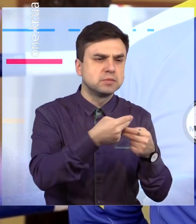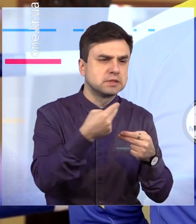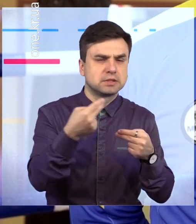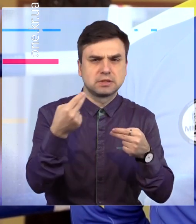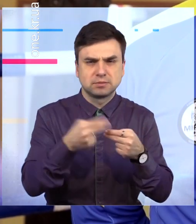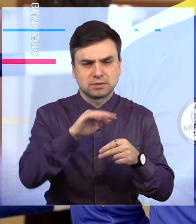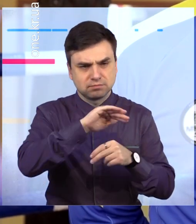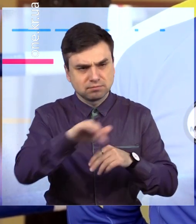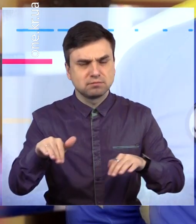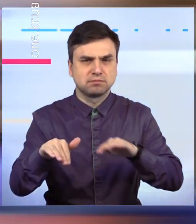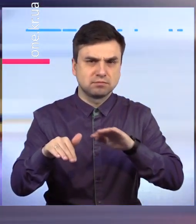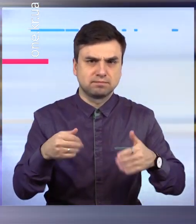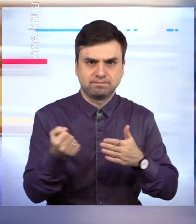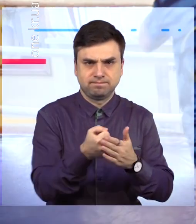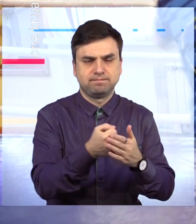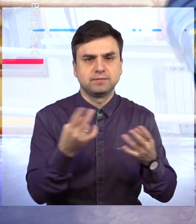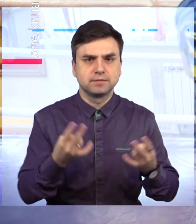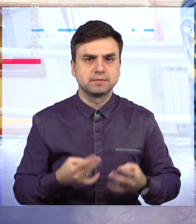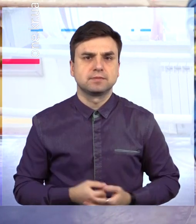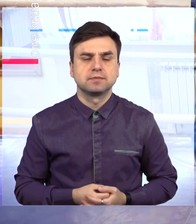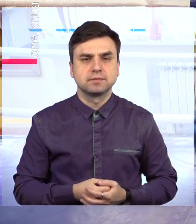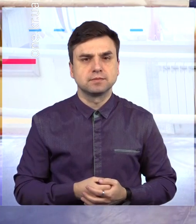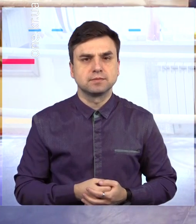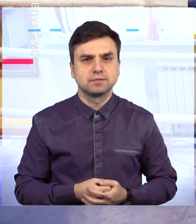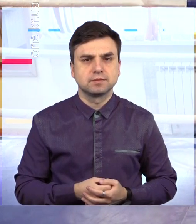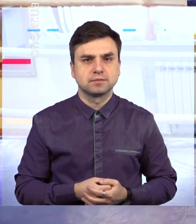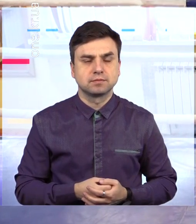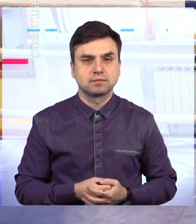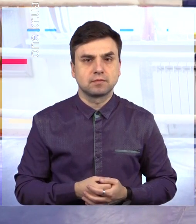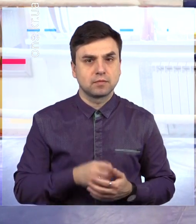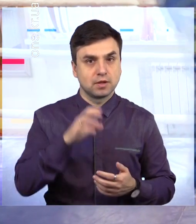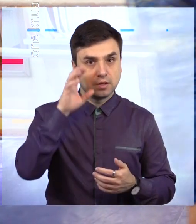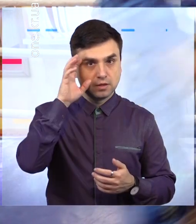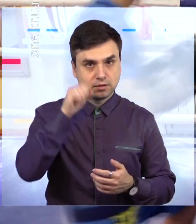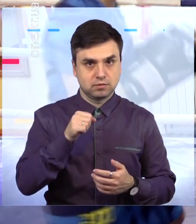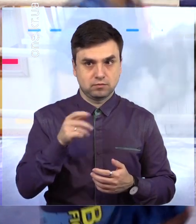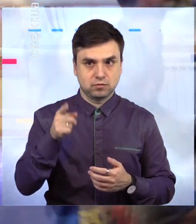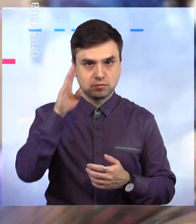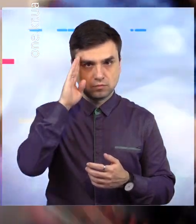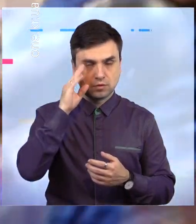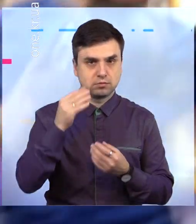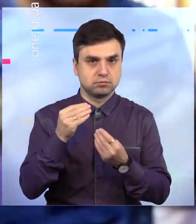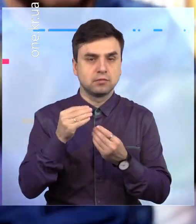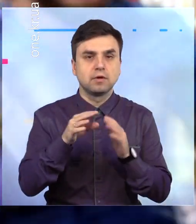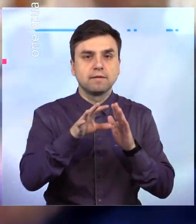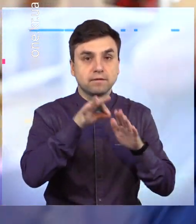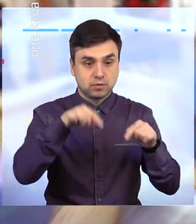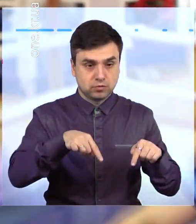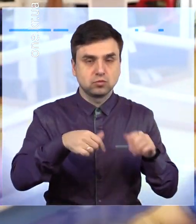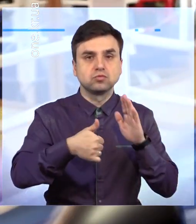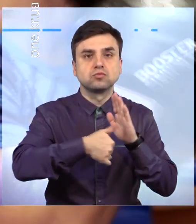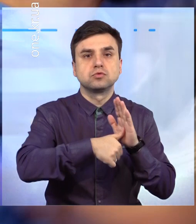тобою образуються. Честь Кривого Рогу на Всесвітніх іграх захищатимуть шестеро спортсменів. Це представники